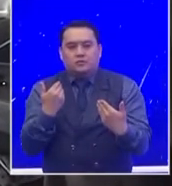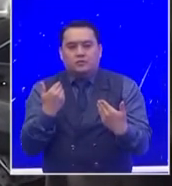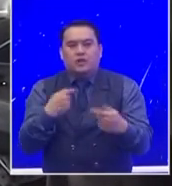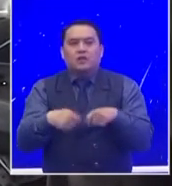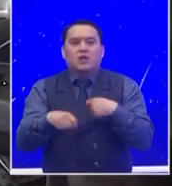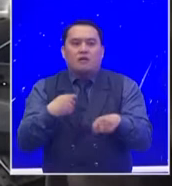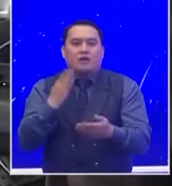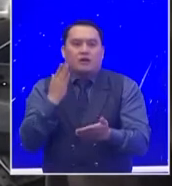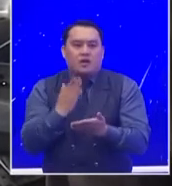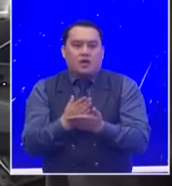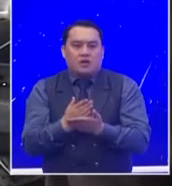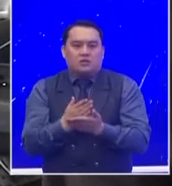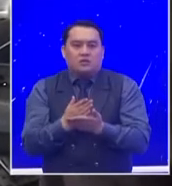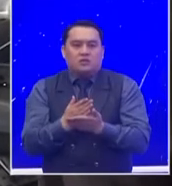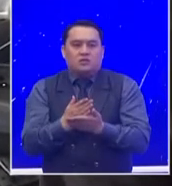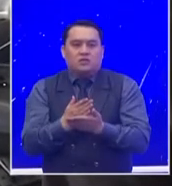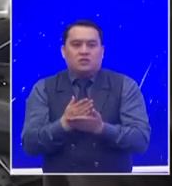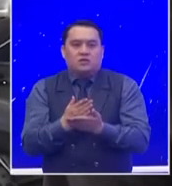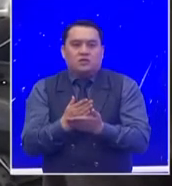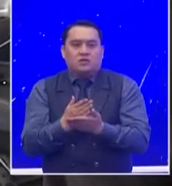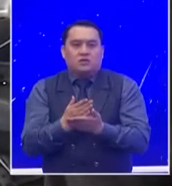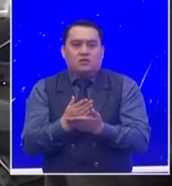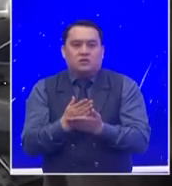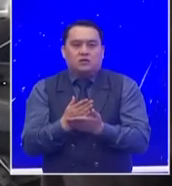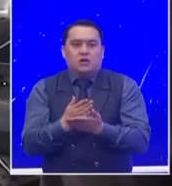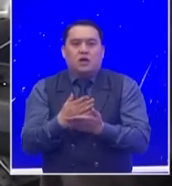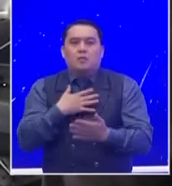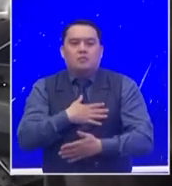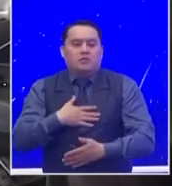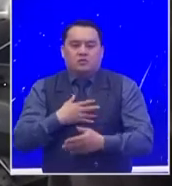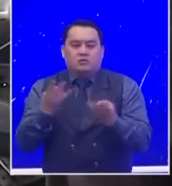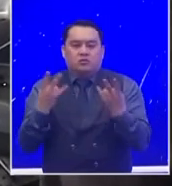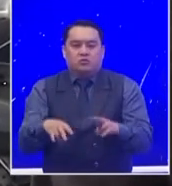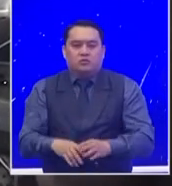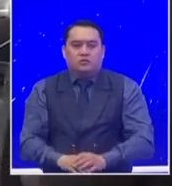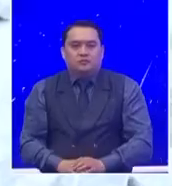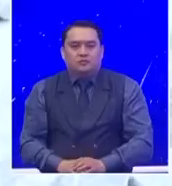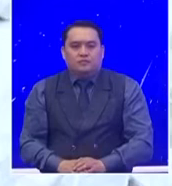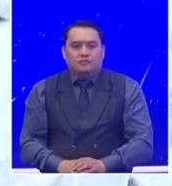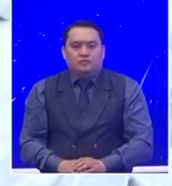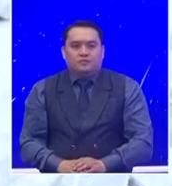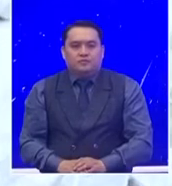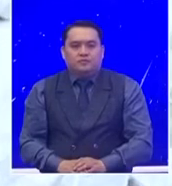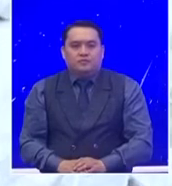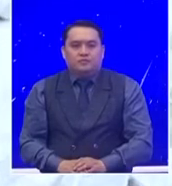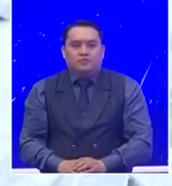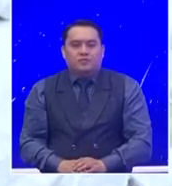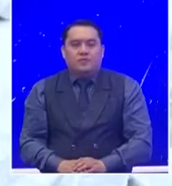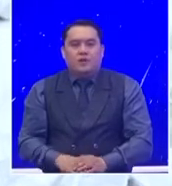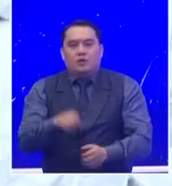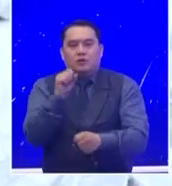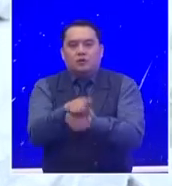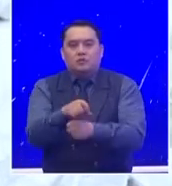Товары имеются в достаточном количестве и оснований для беспокойства нет. Созданная по поручению акима